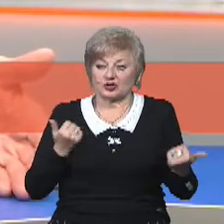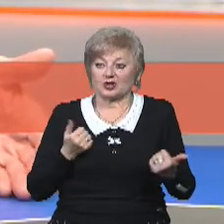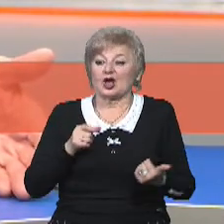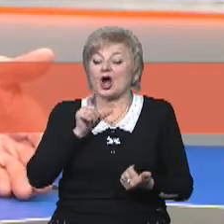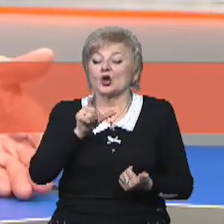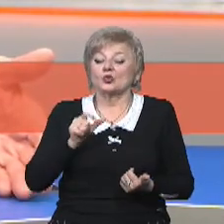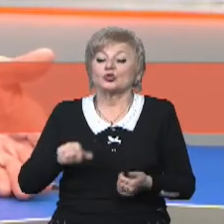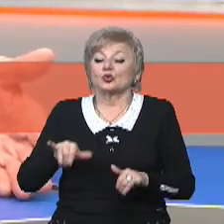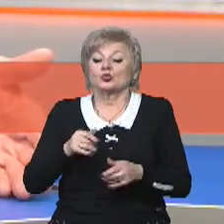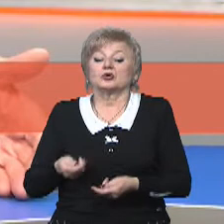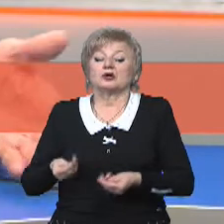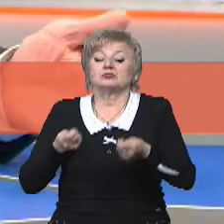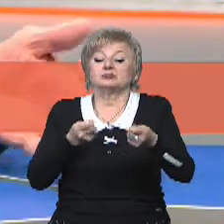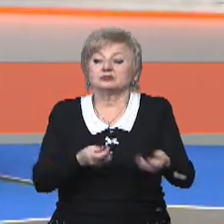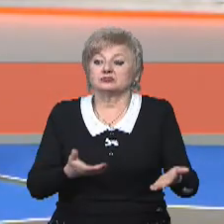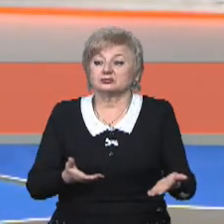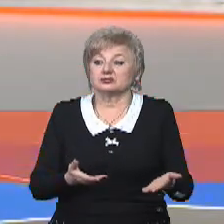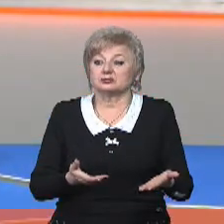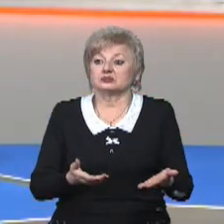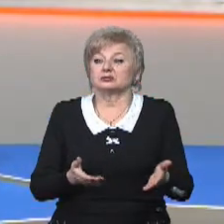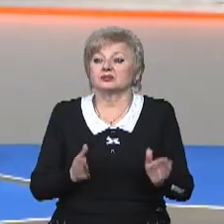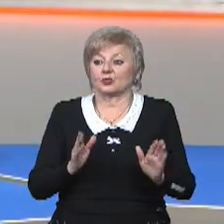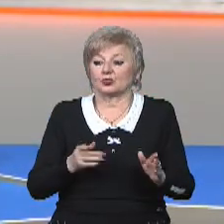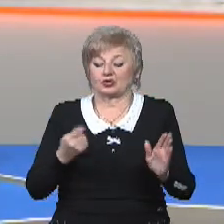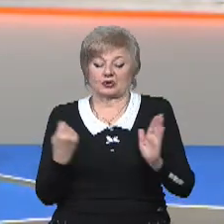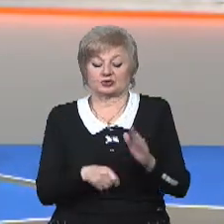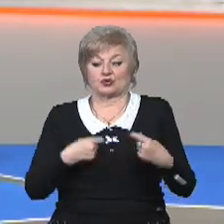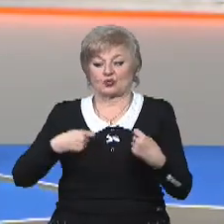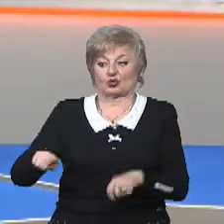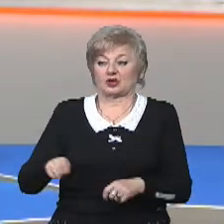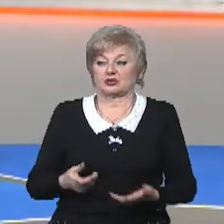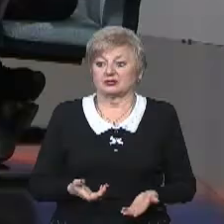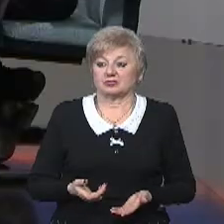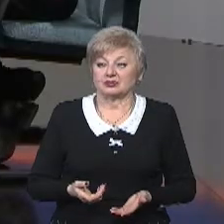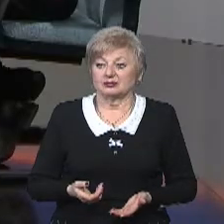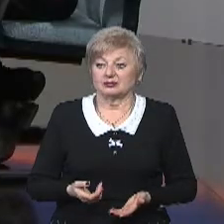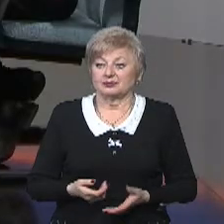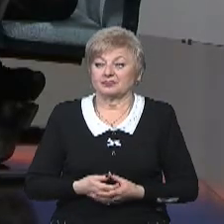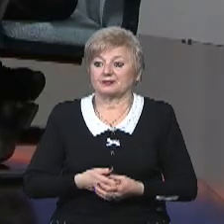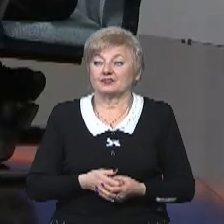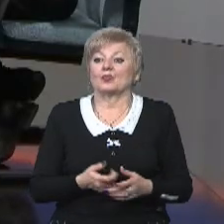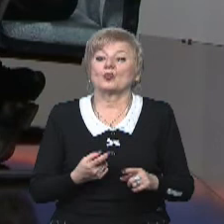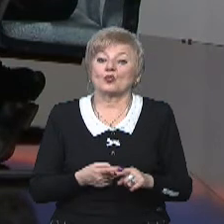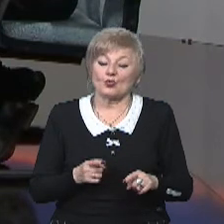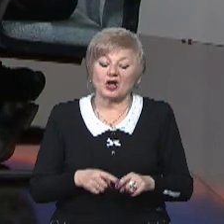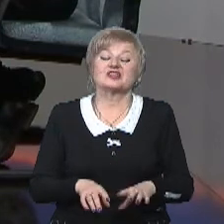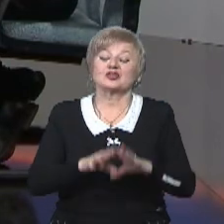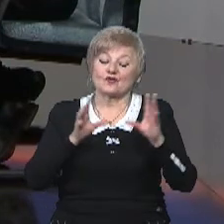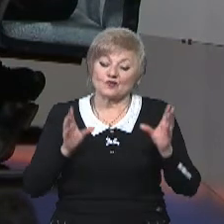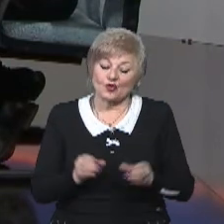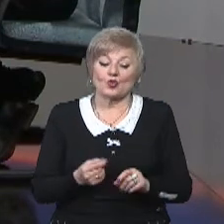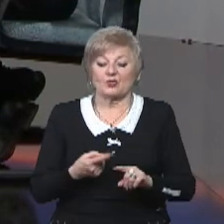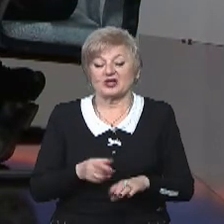люди підуть, до кого будуть звертатись? Тільки на аукціон Віоліті там шукати. Ось і все. Ось в сукупності оці